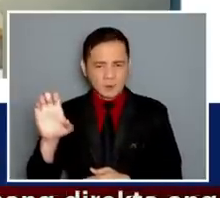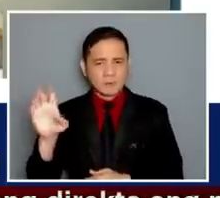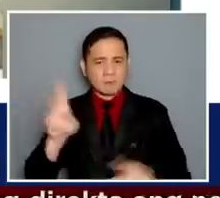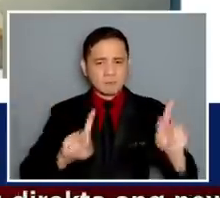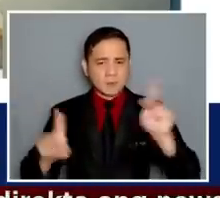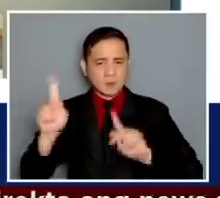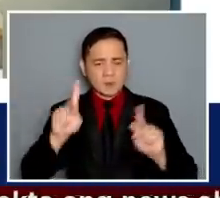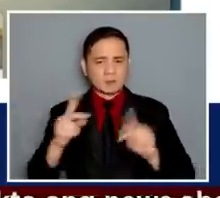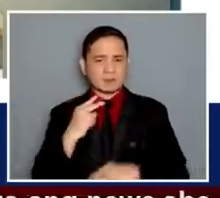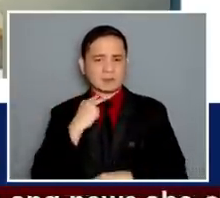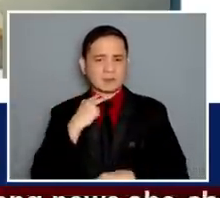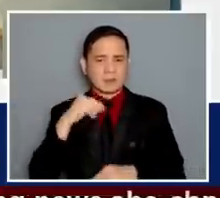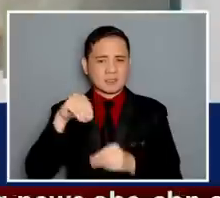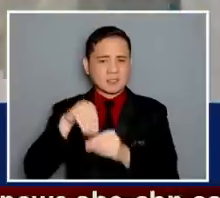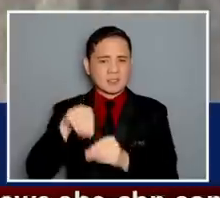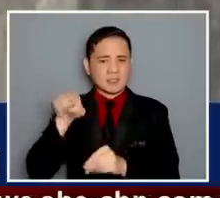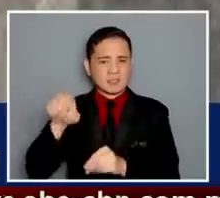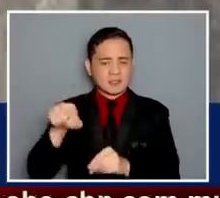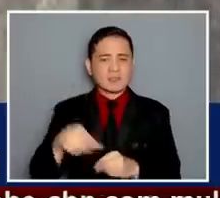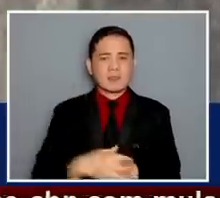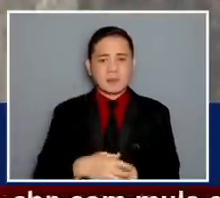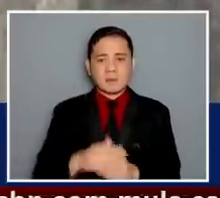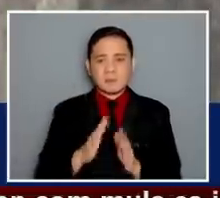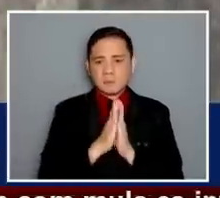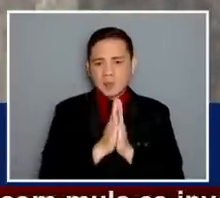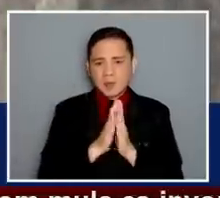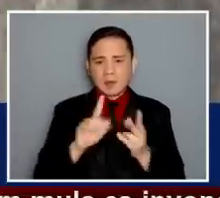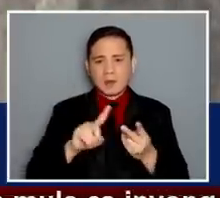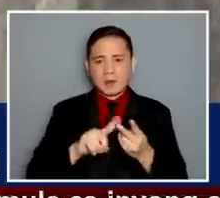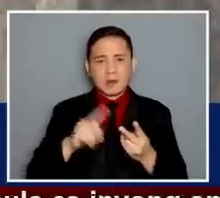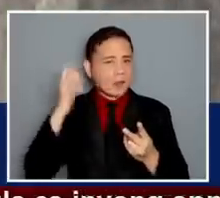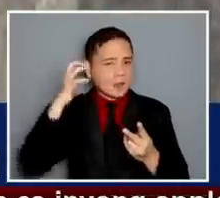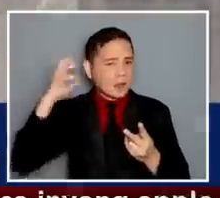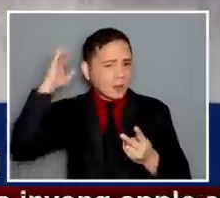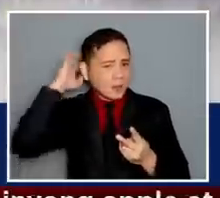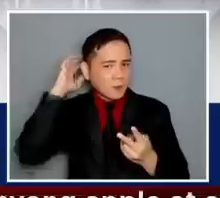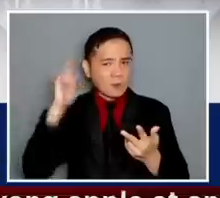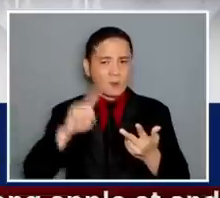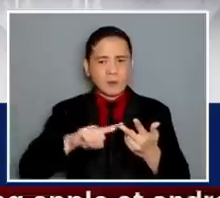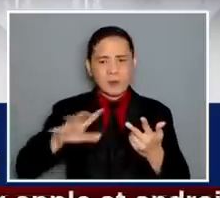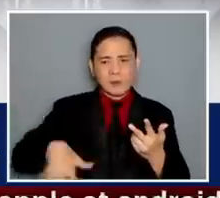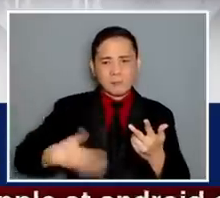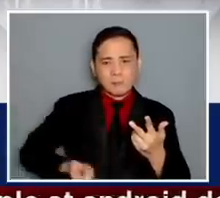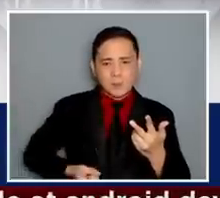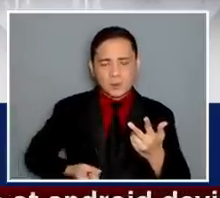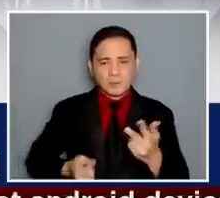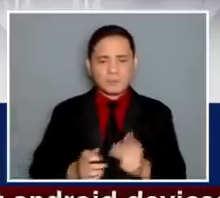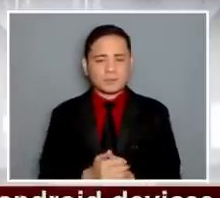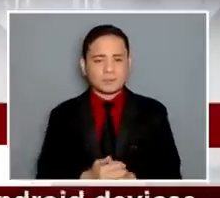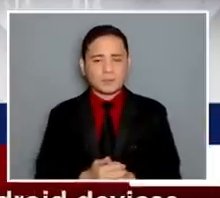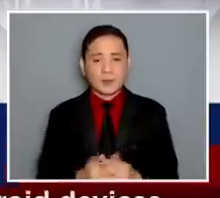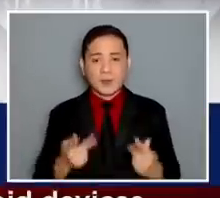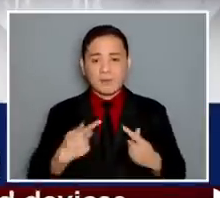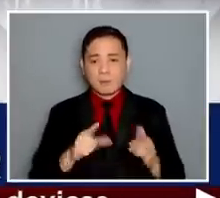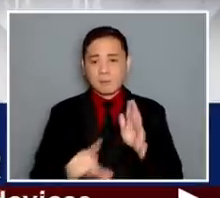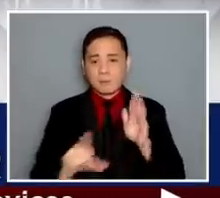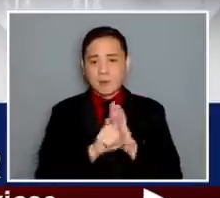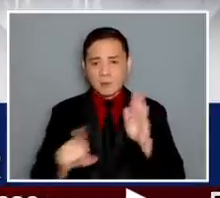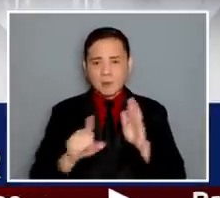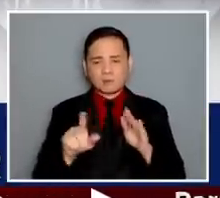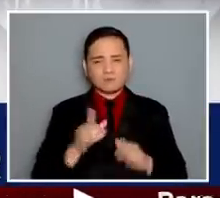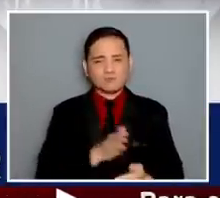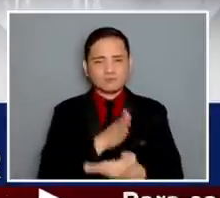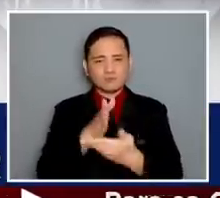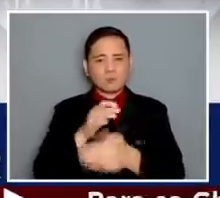countries, Myanmar, Laos, and Cambodia. Muling nagpaalala ang DFA na may deployment ban ngayon ng mga Pinoy sa Myanmar at ang